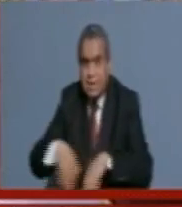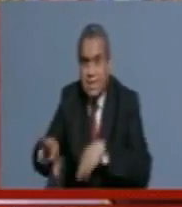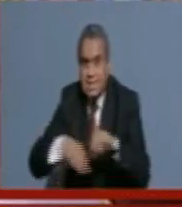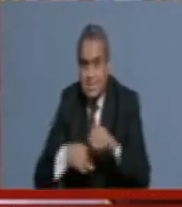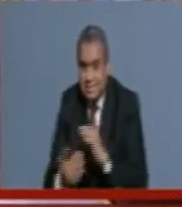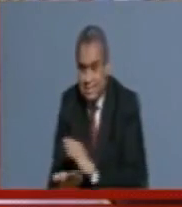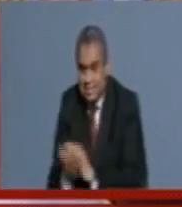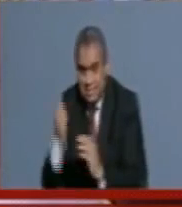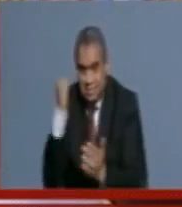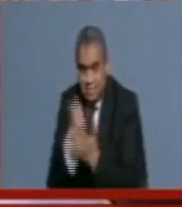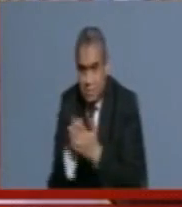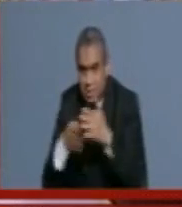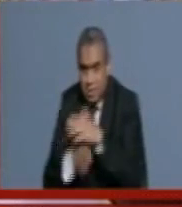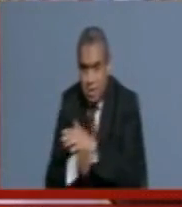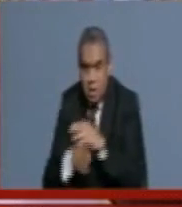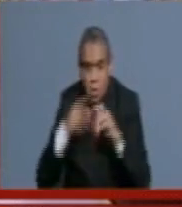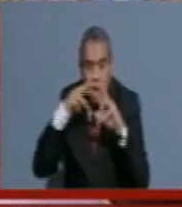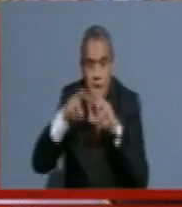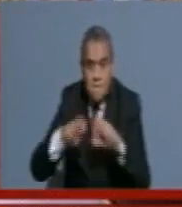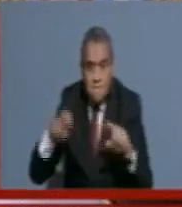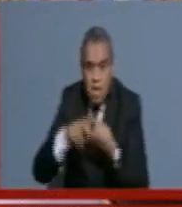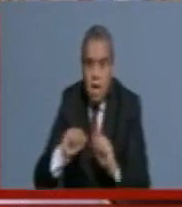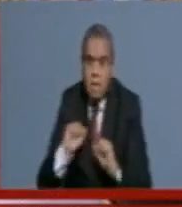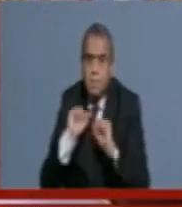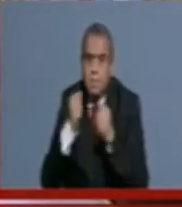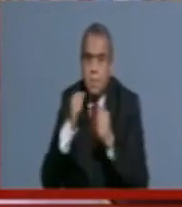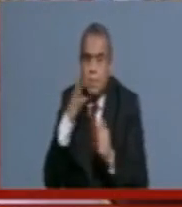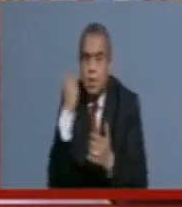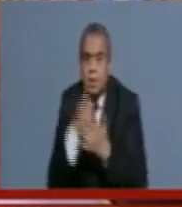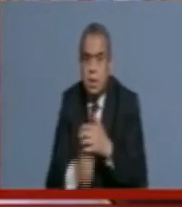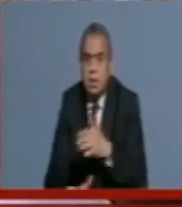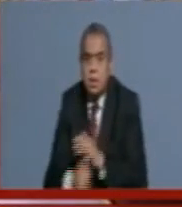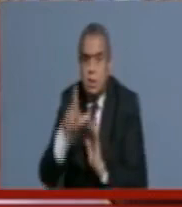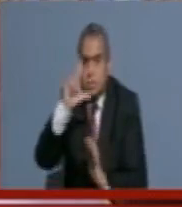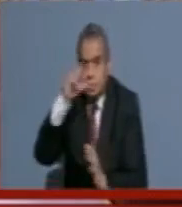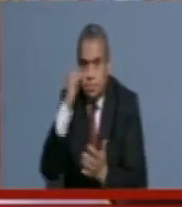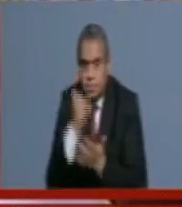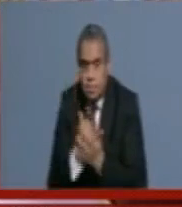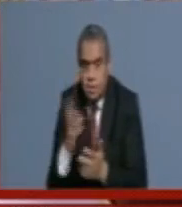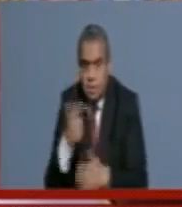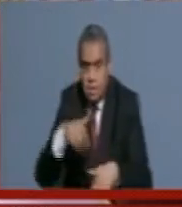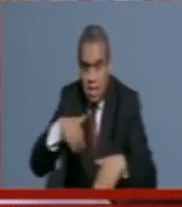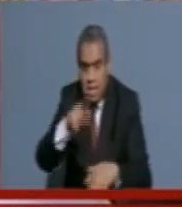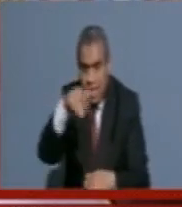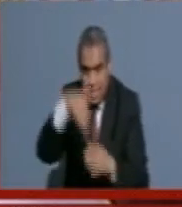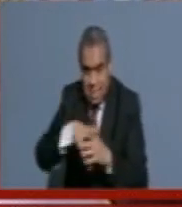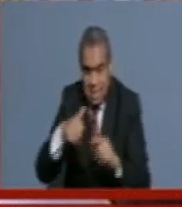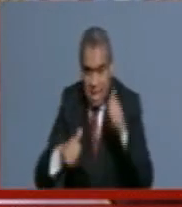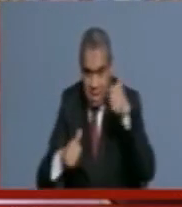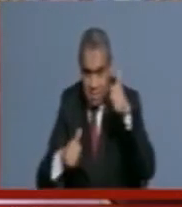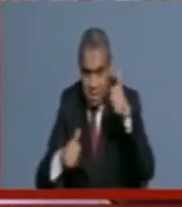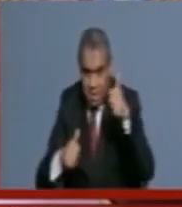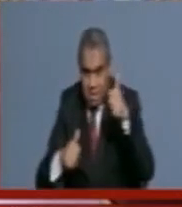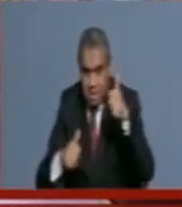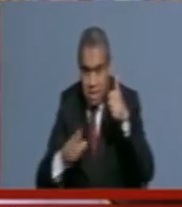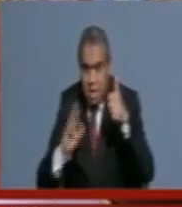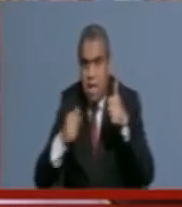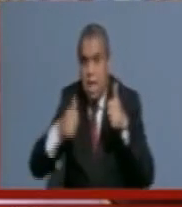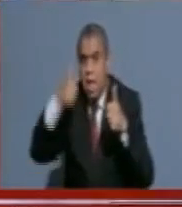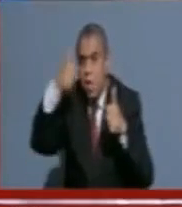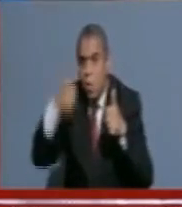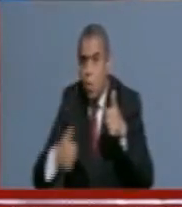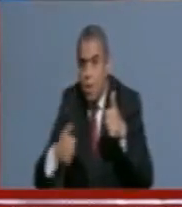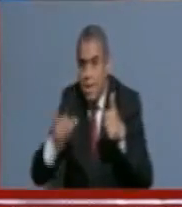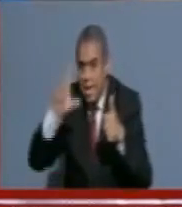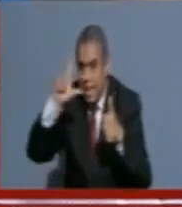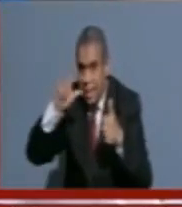قاعه الفرز غير الاشخاص المصرح ليهم من الهيئه العليا للانتخابات او وكيل المرشح اللي هو له الحق